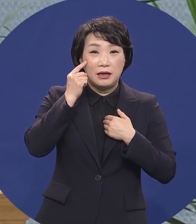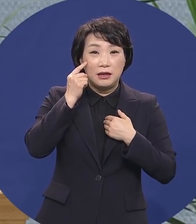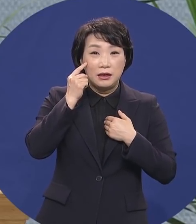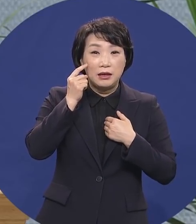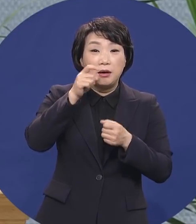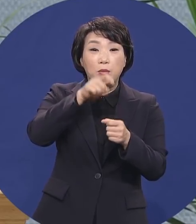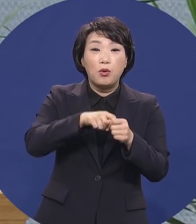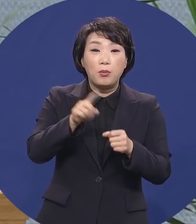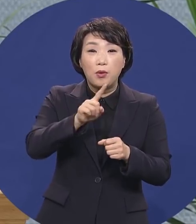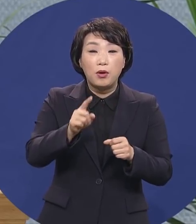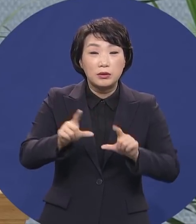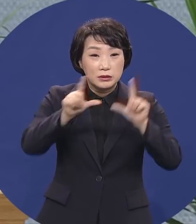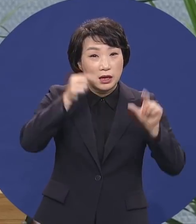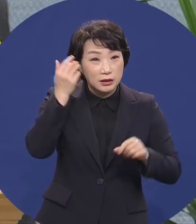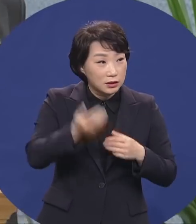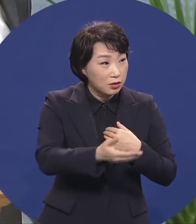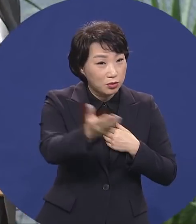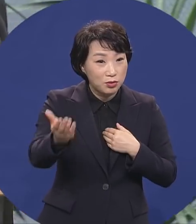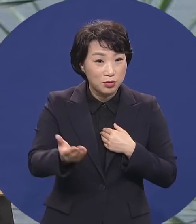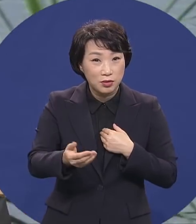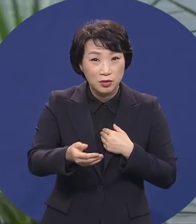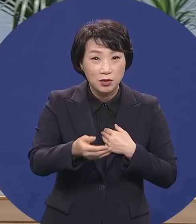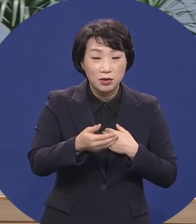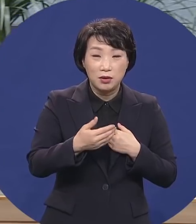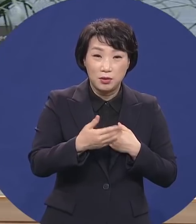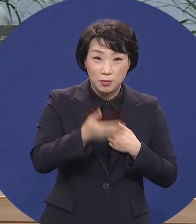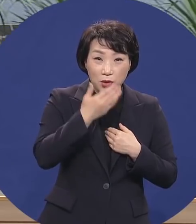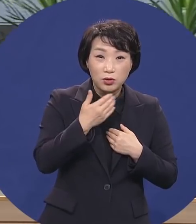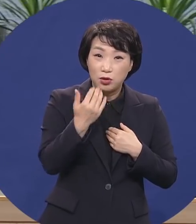무엇을 위해 삽니까? 떡을 위해서?